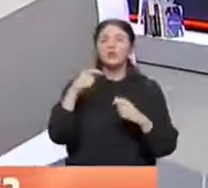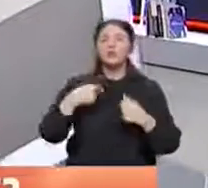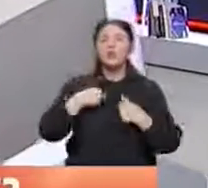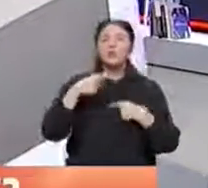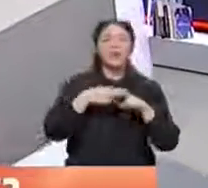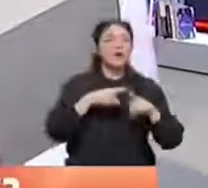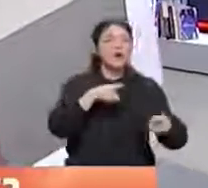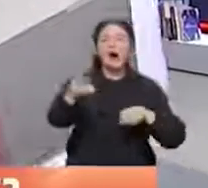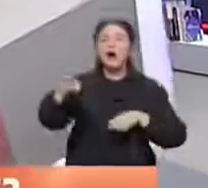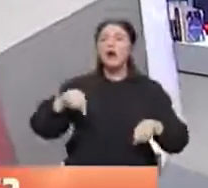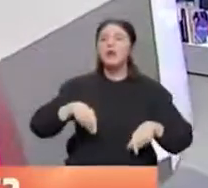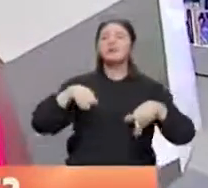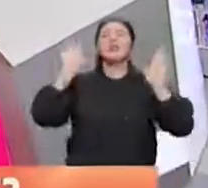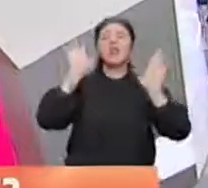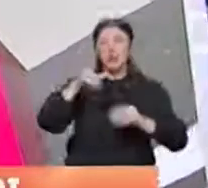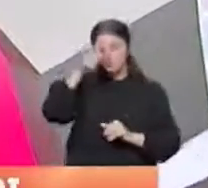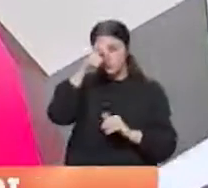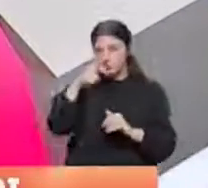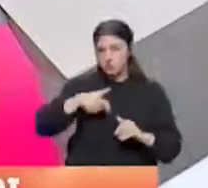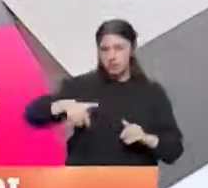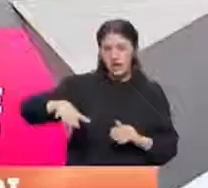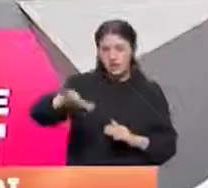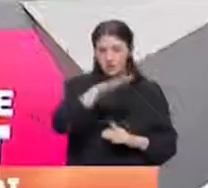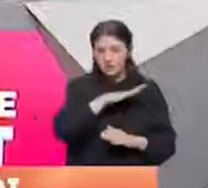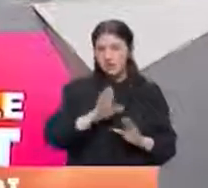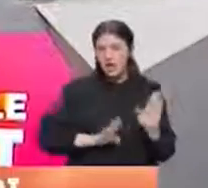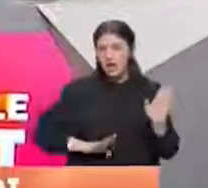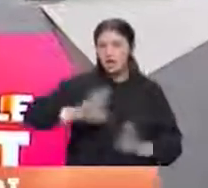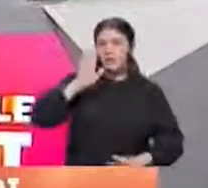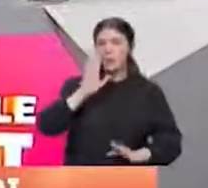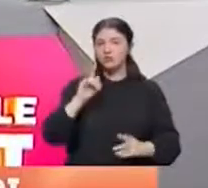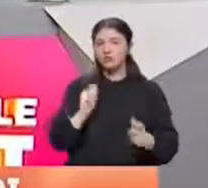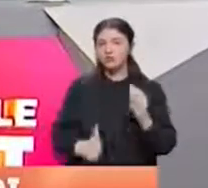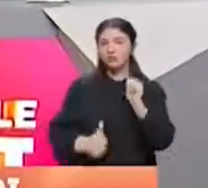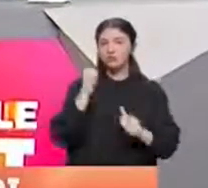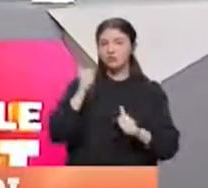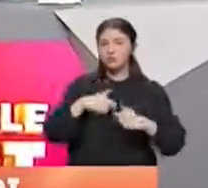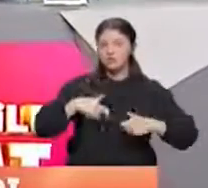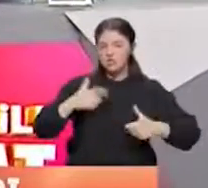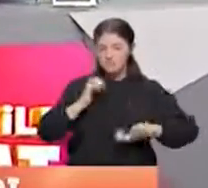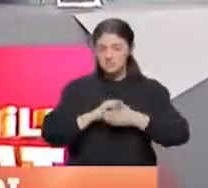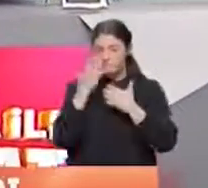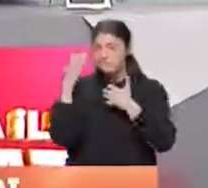ben Ahmet Mehmet değil, Türkiye'nin demokrasiye dönüş, milli